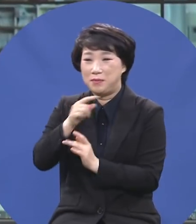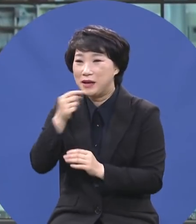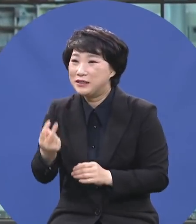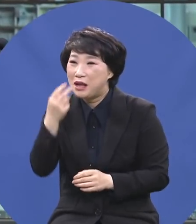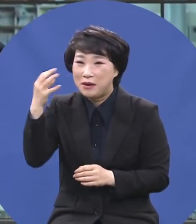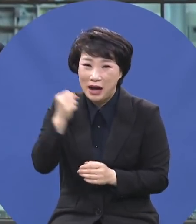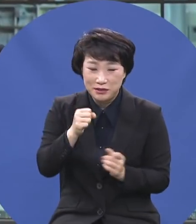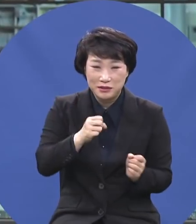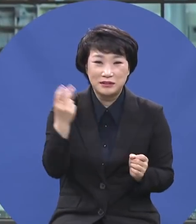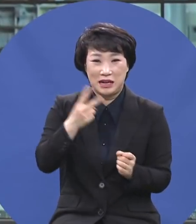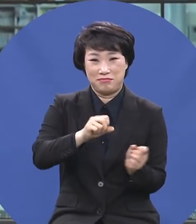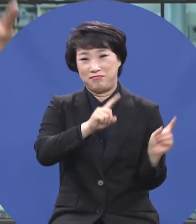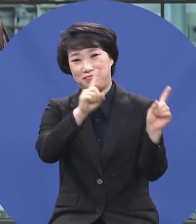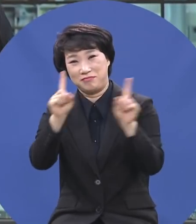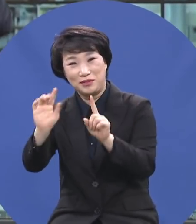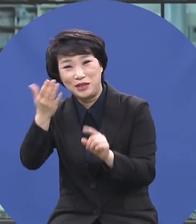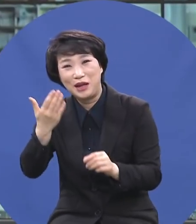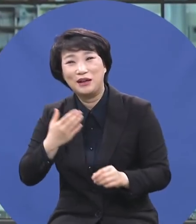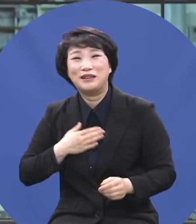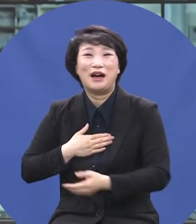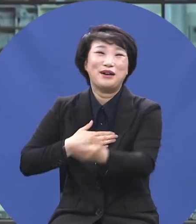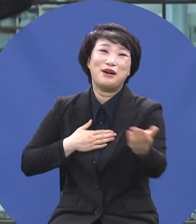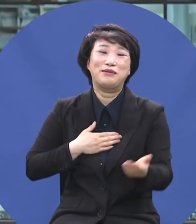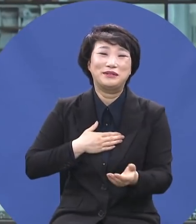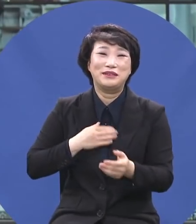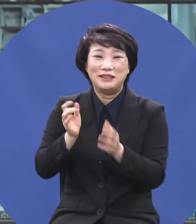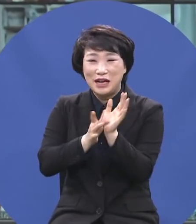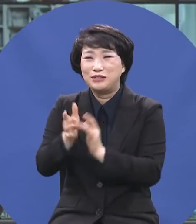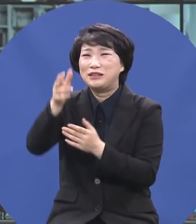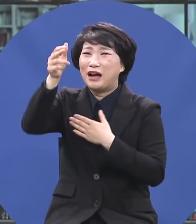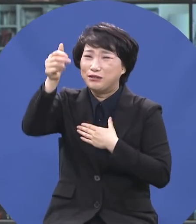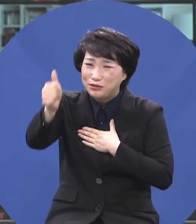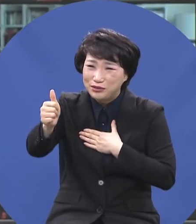피의샘으로 다시 살게 되었으니 예수는 나의 구주로